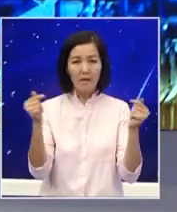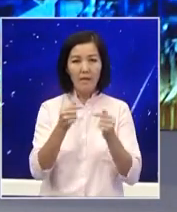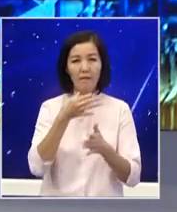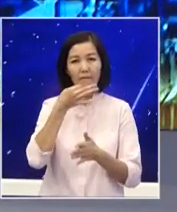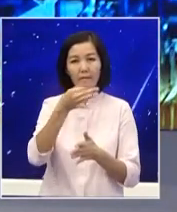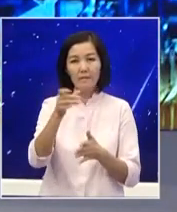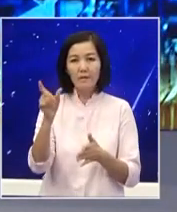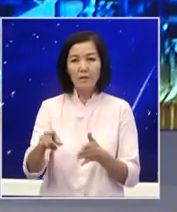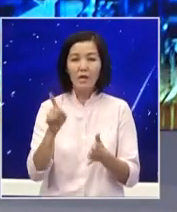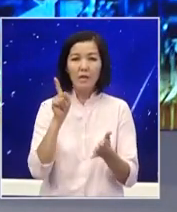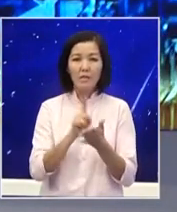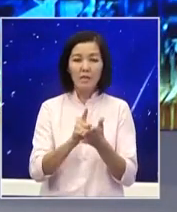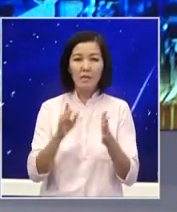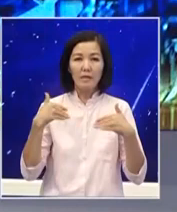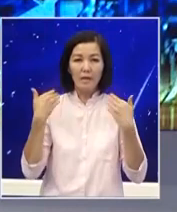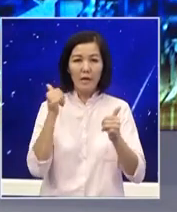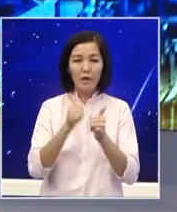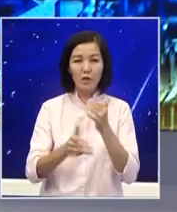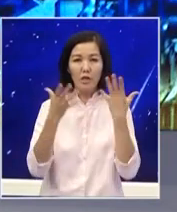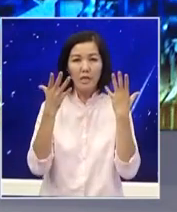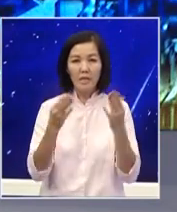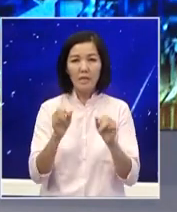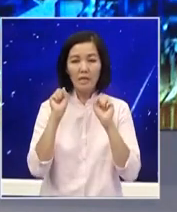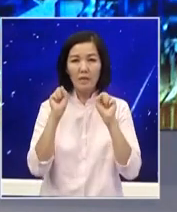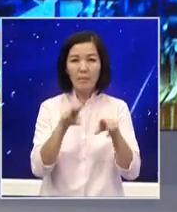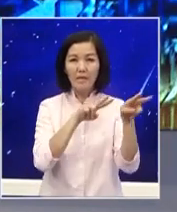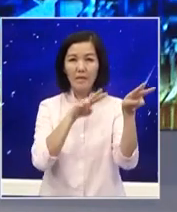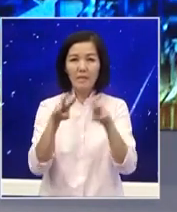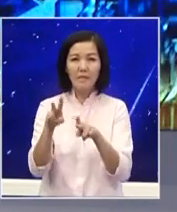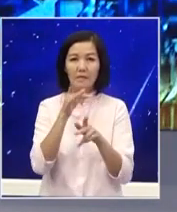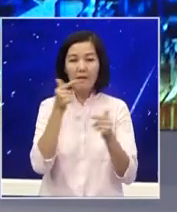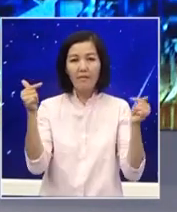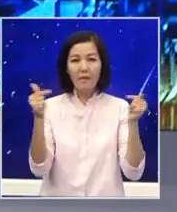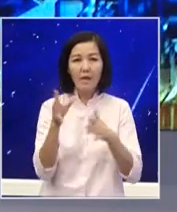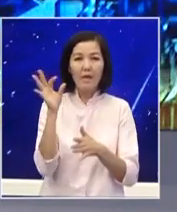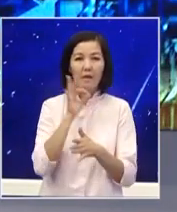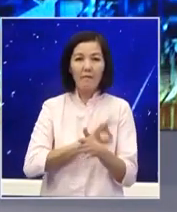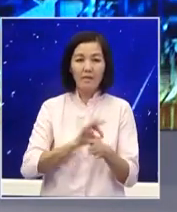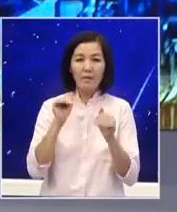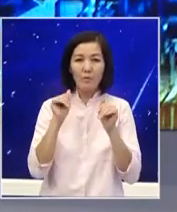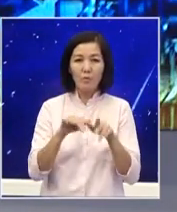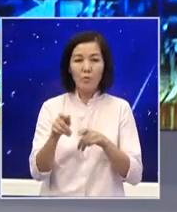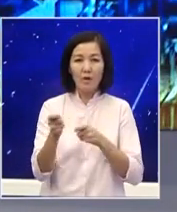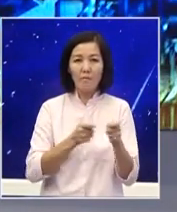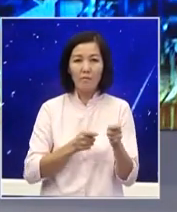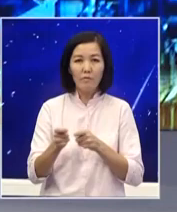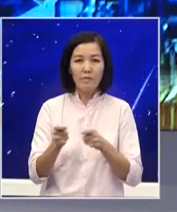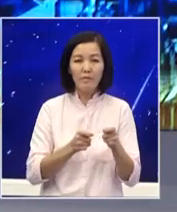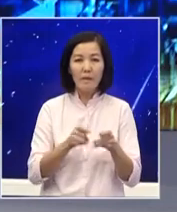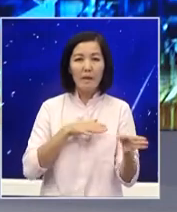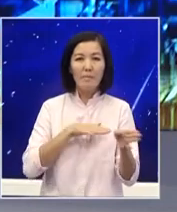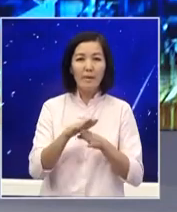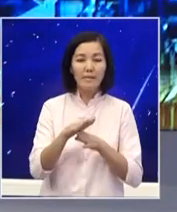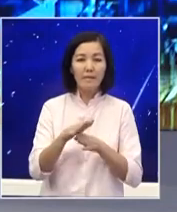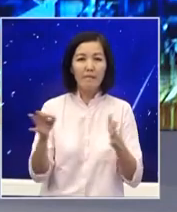должны будут предоставлять каждый день это позволит отследить своевременность и эффективность принимаемых руководством области мер по реализации